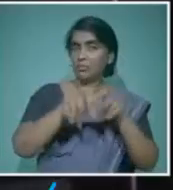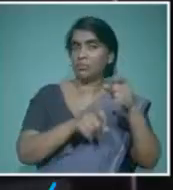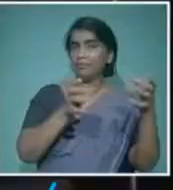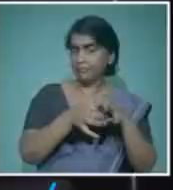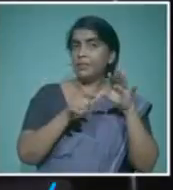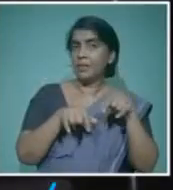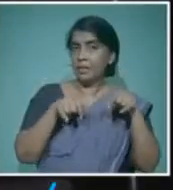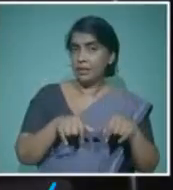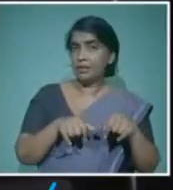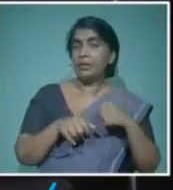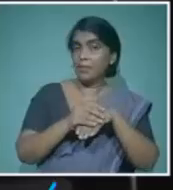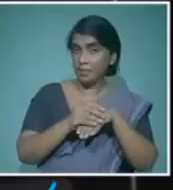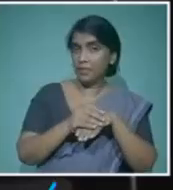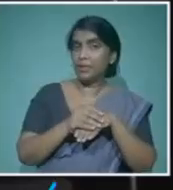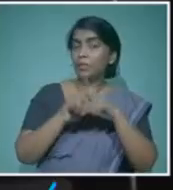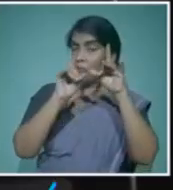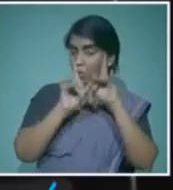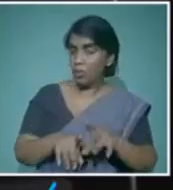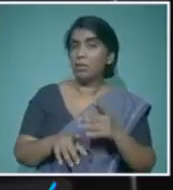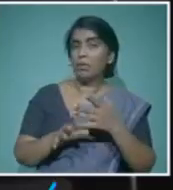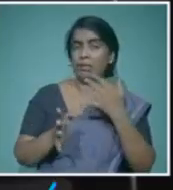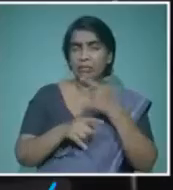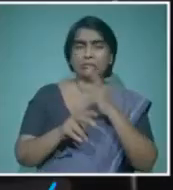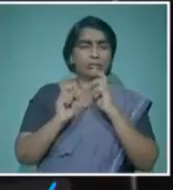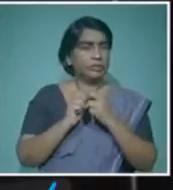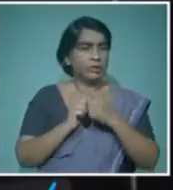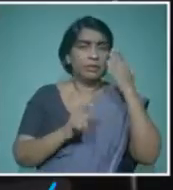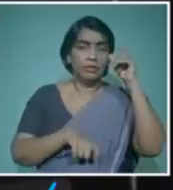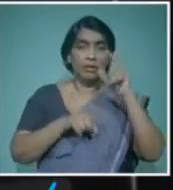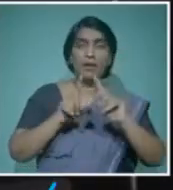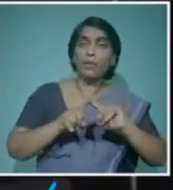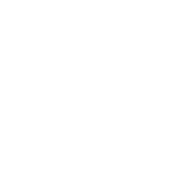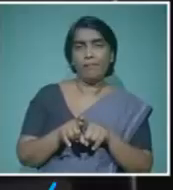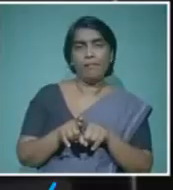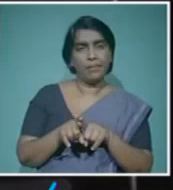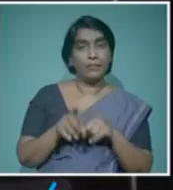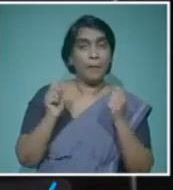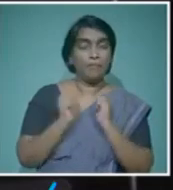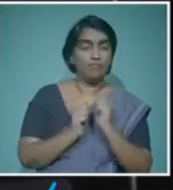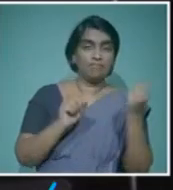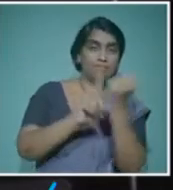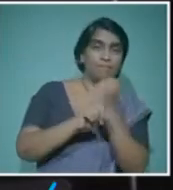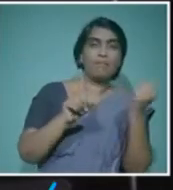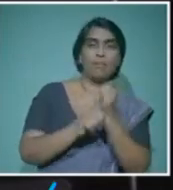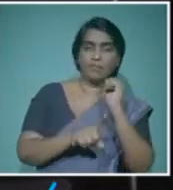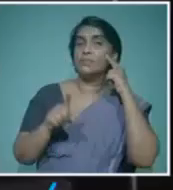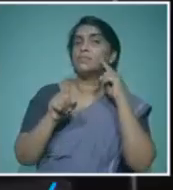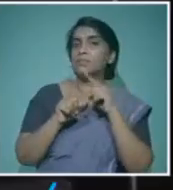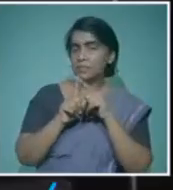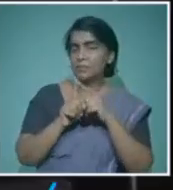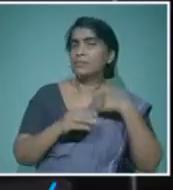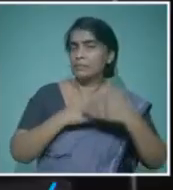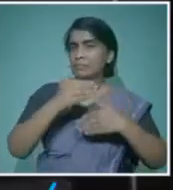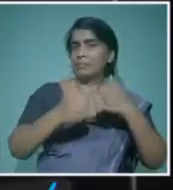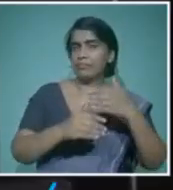ඉන්නව ඔවුන් දැන් ඒ රාජ්‍ය තුල මෙවැනි අතවර ලක්විච්ච පිරිස මෙනත් ආකාරයේ විදිහට බය ගැන්වීම් සිද්ධ කරනවායි කියන කාරණේ තමයි දිගින්